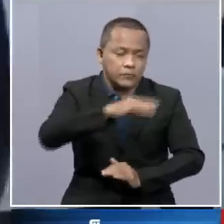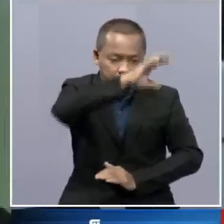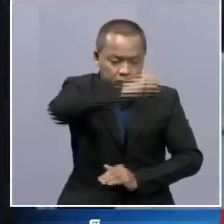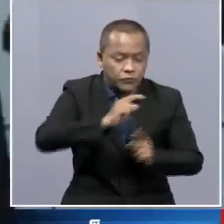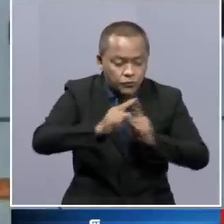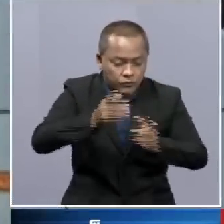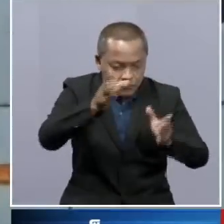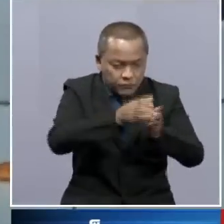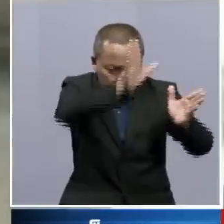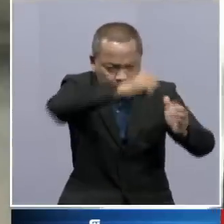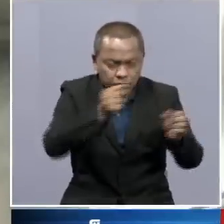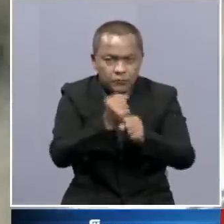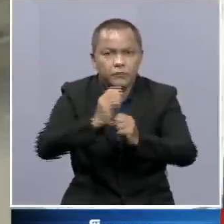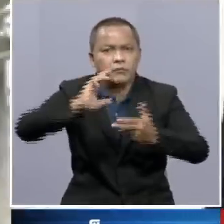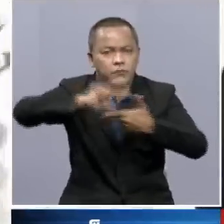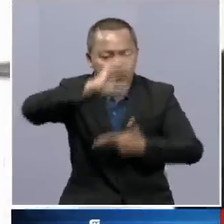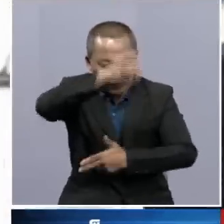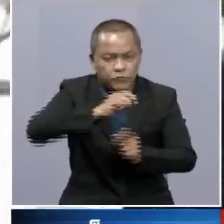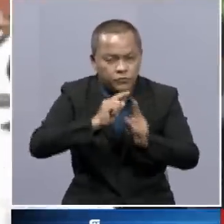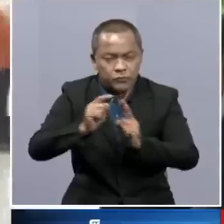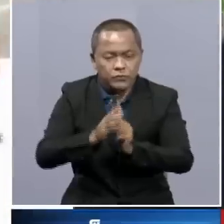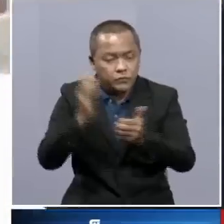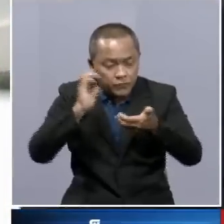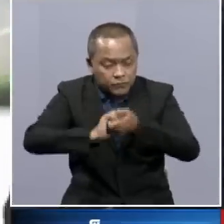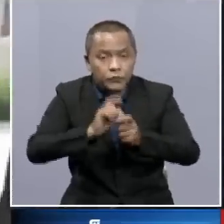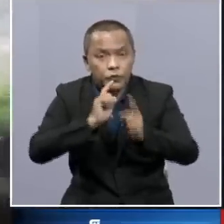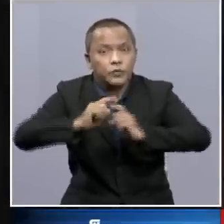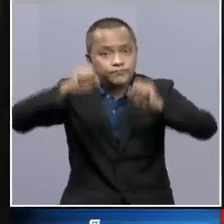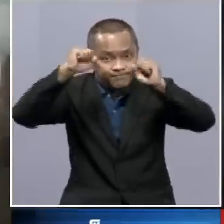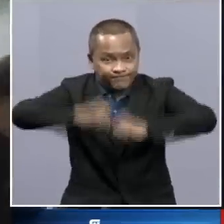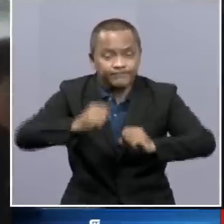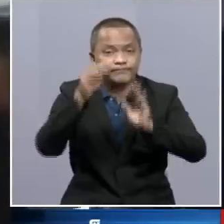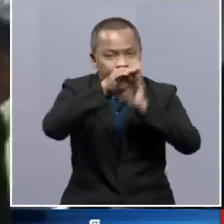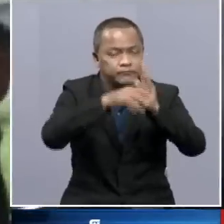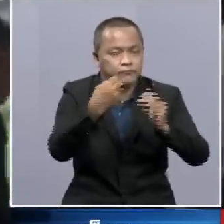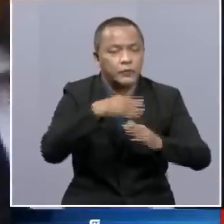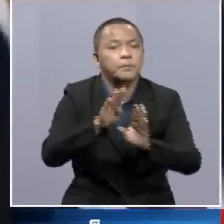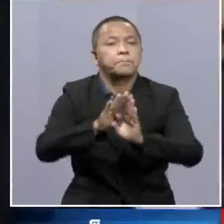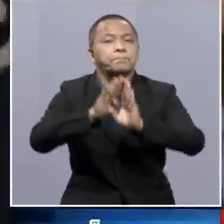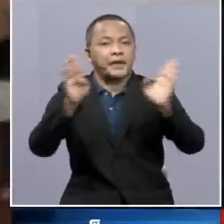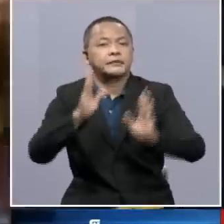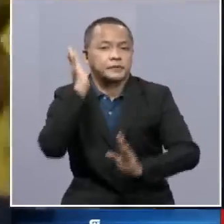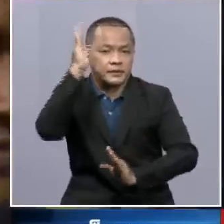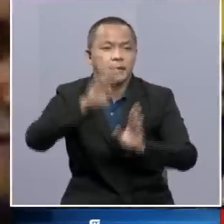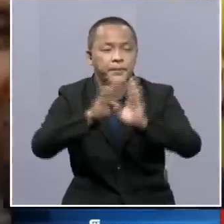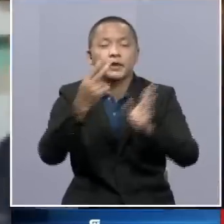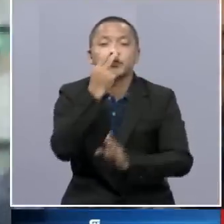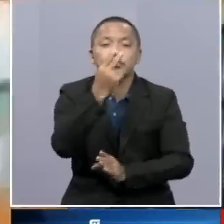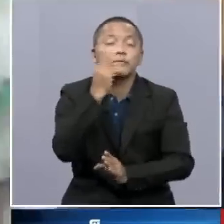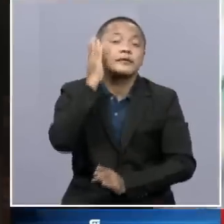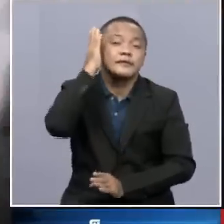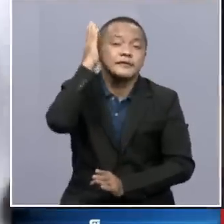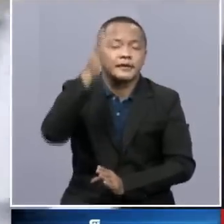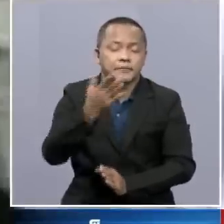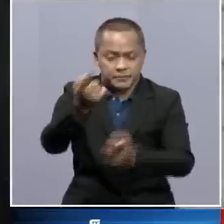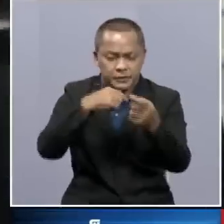ดีลให้มาร่วมงานกับพลังประชารัฐแล้วถ้าเกิดคุยกันลงตัวเนี่ยตามรายงานบอกว่าเดี๋ยวจะเปิดตัวด้วยนะครับก็รอดูกันอยู่ทีนี้